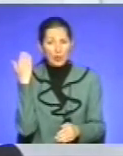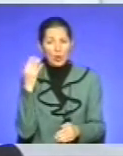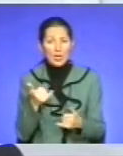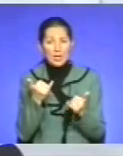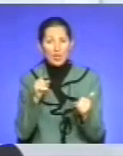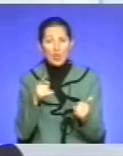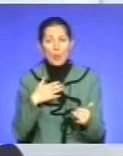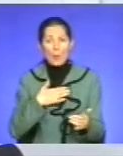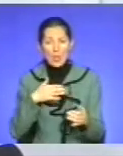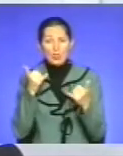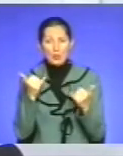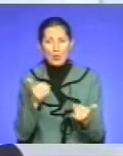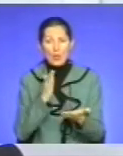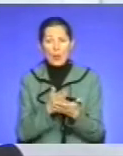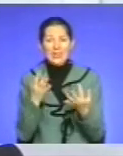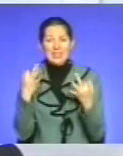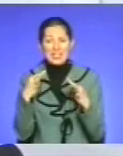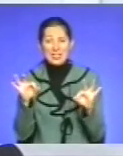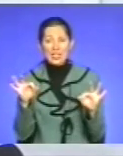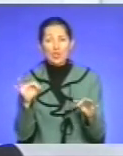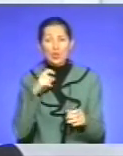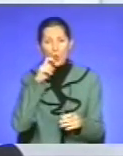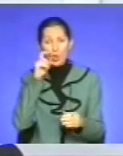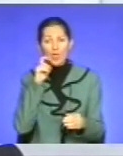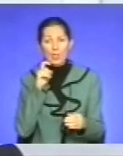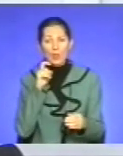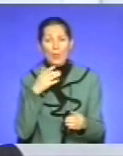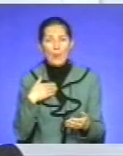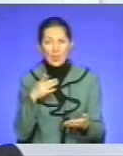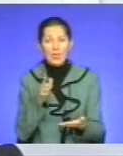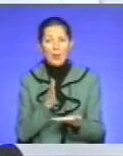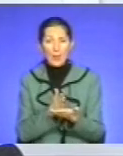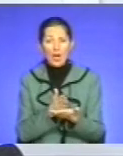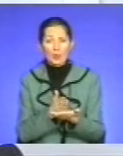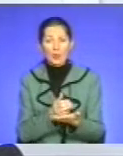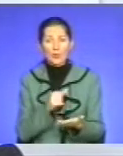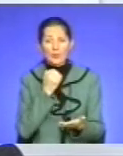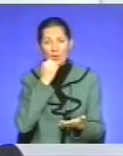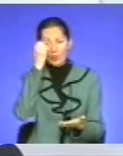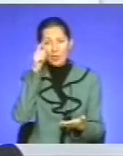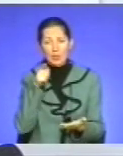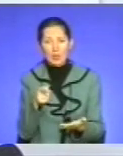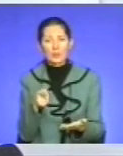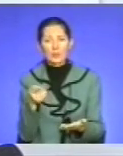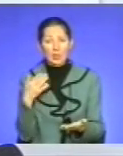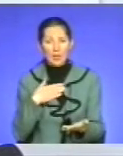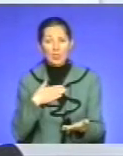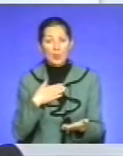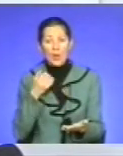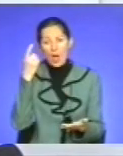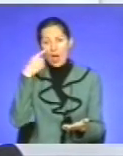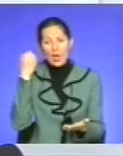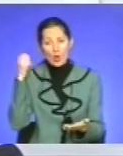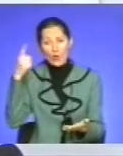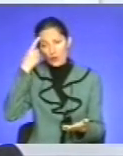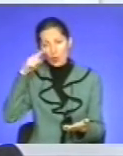ми мали сьогодні незалежну, вільну Україну, і ми її маємо. Саме завдяки тим нашим героям відомим, які